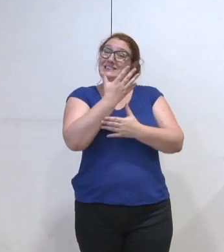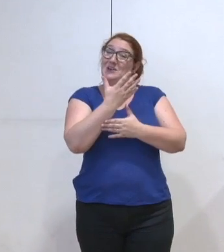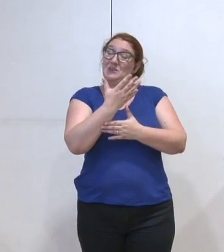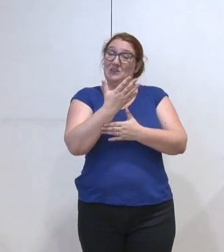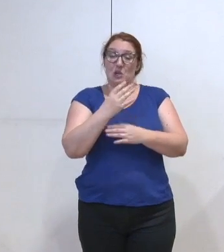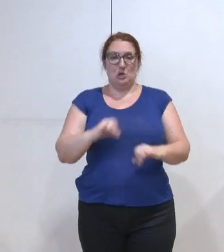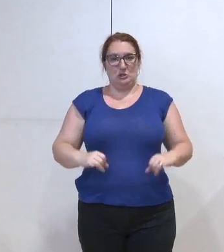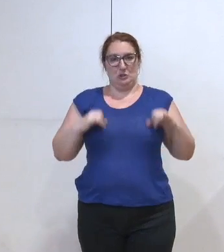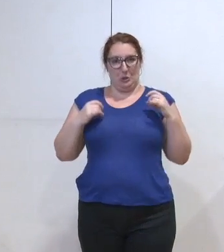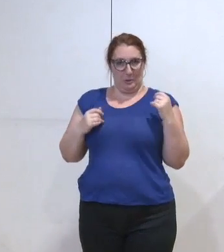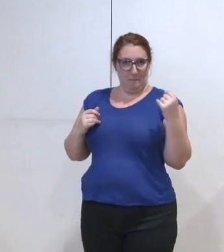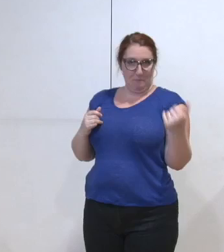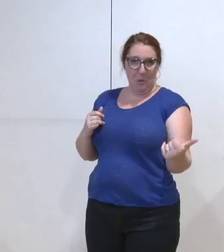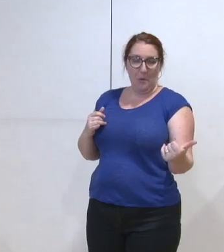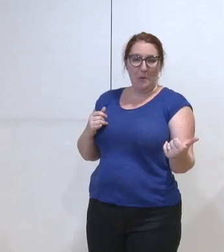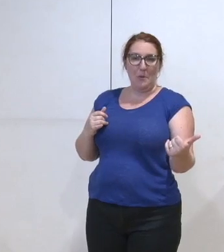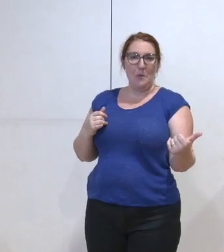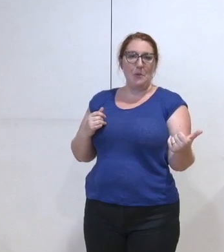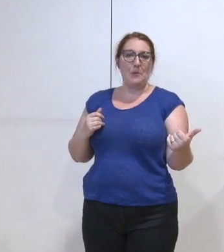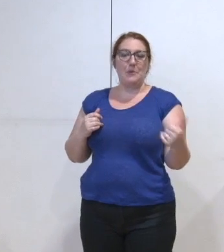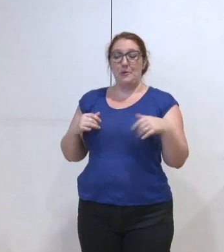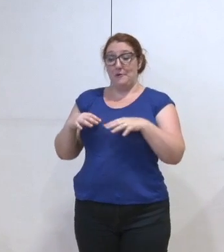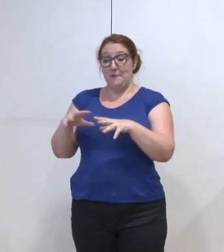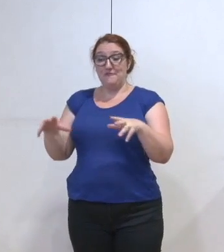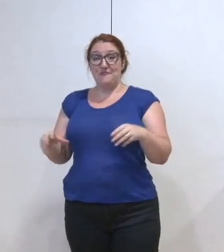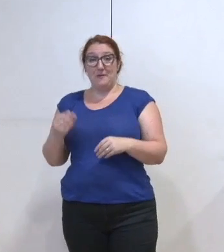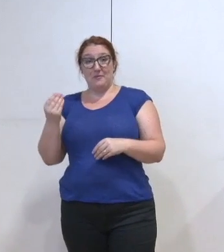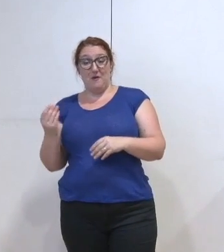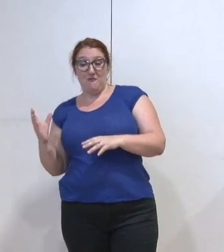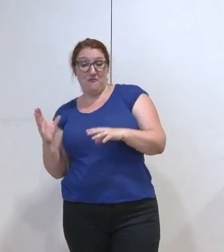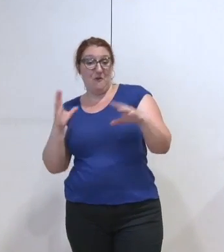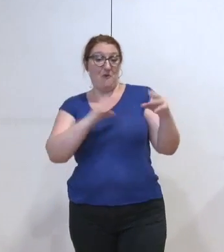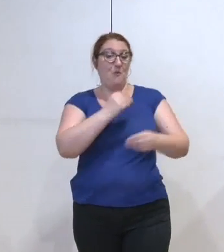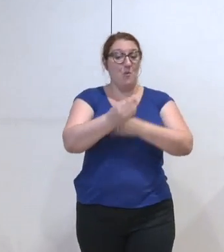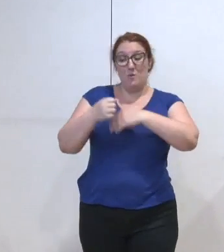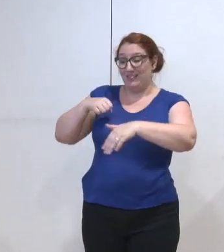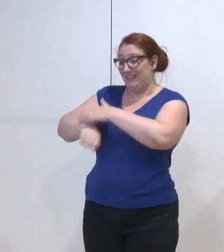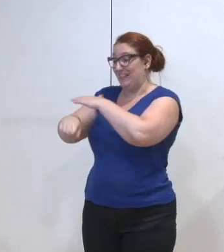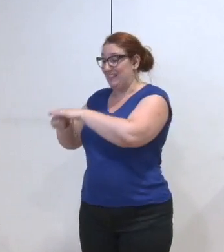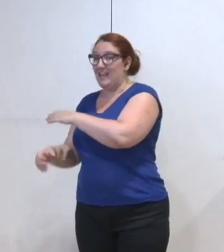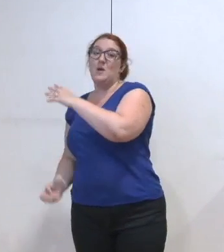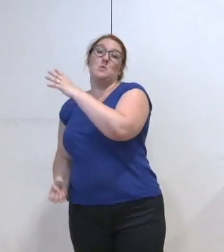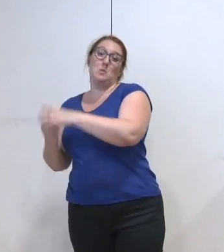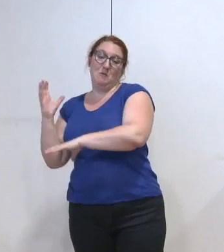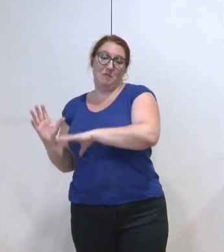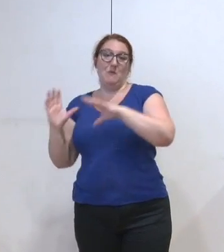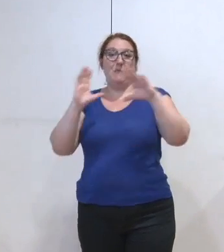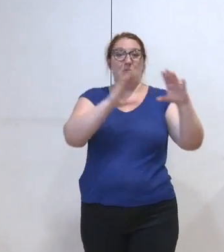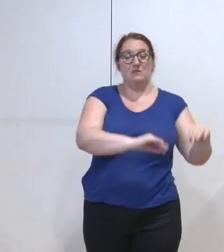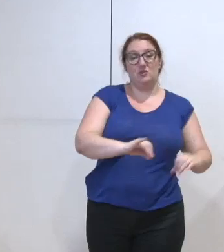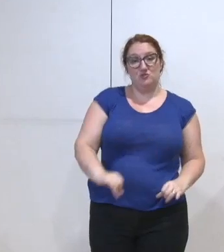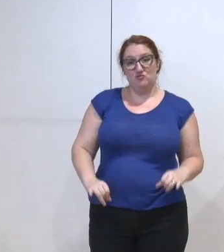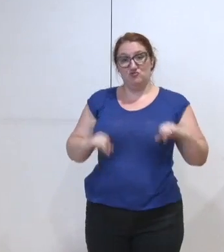de population et l'attractivité de familles avec enfants et de nouvell naissan donc on peut citer de une augmentation de